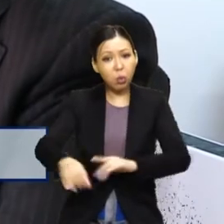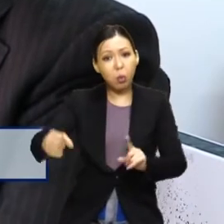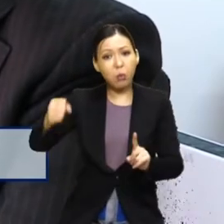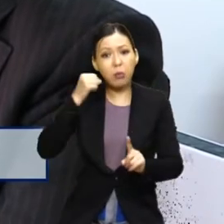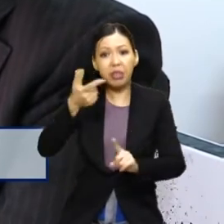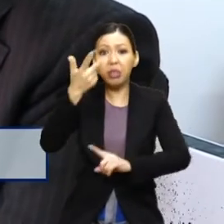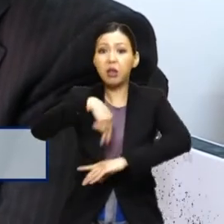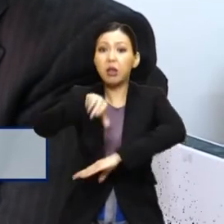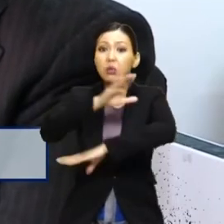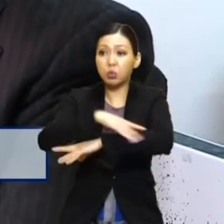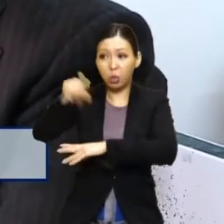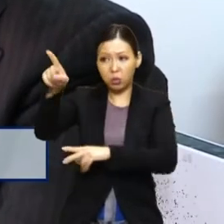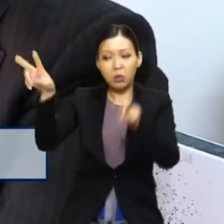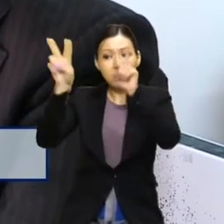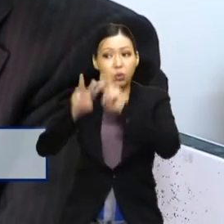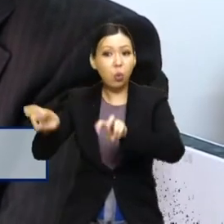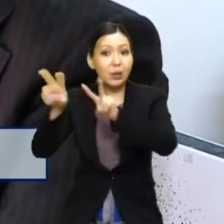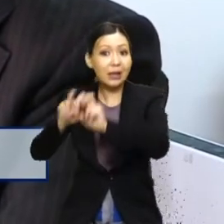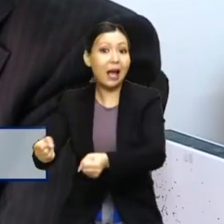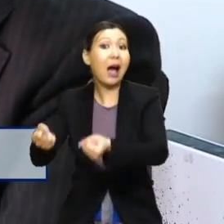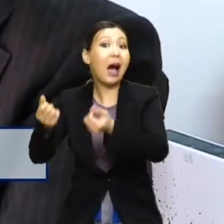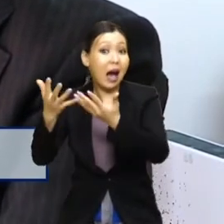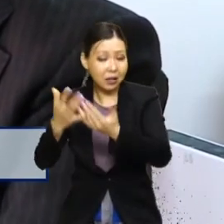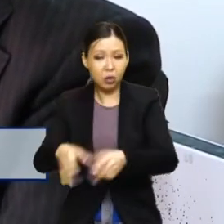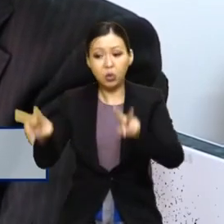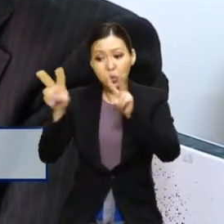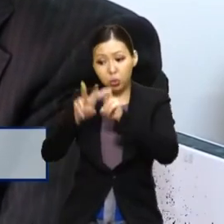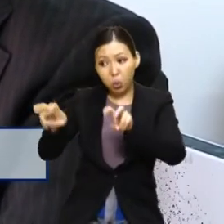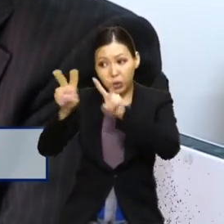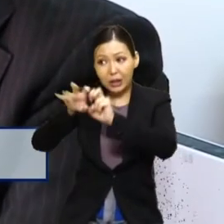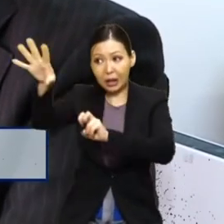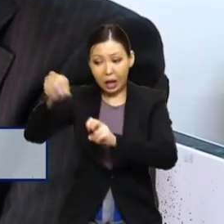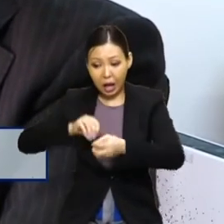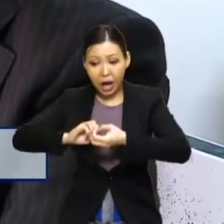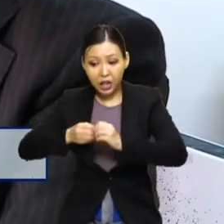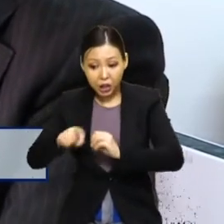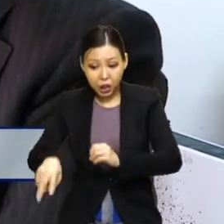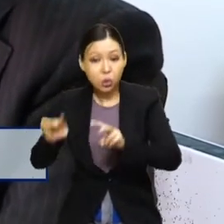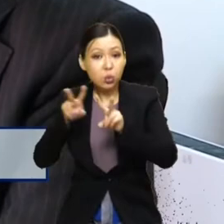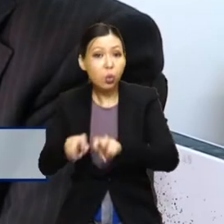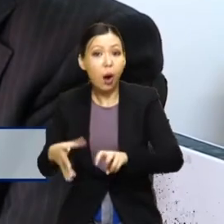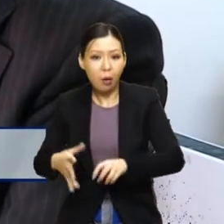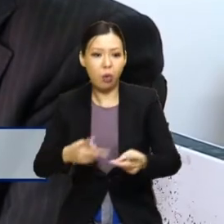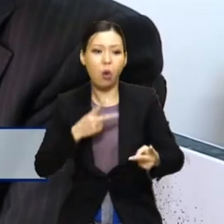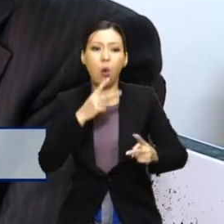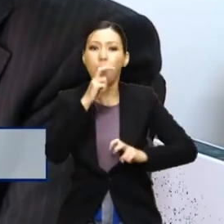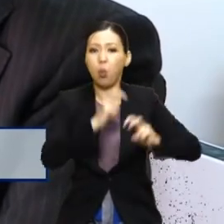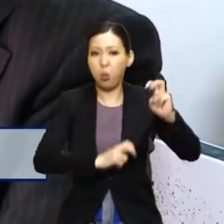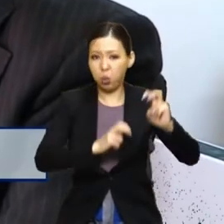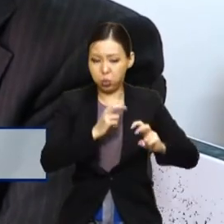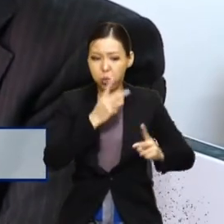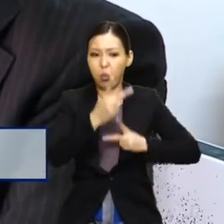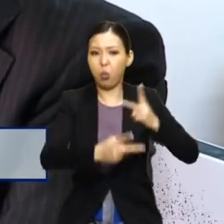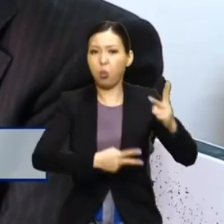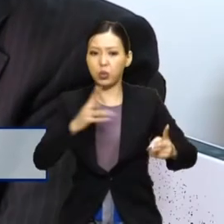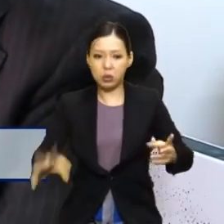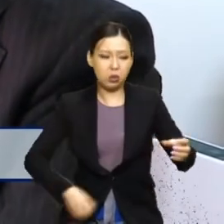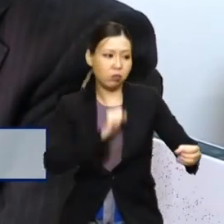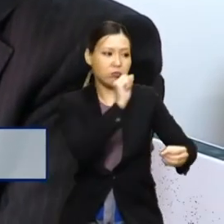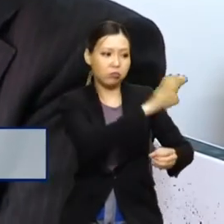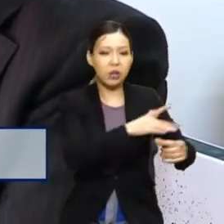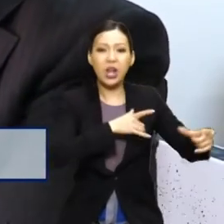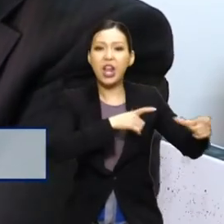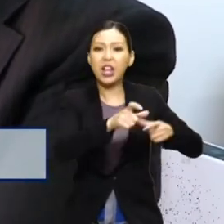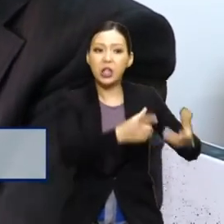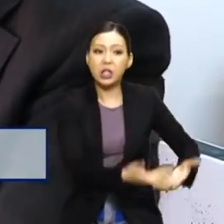сургуулиас судаа хийдэг судалгааныхаа үр дүн үйлдвэрлүүлэлтийг нэвтрүүлж эдийн засгийн цэг төвнөрөө оруулдаг өөрснөө